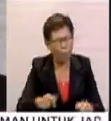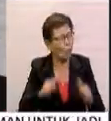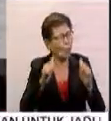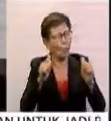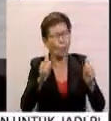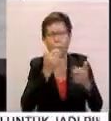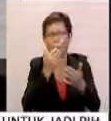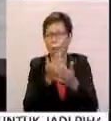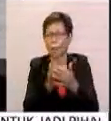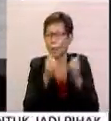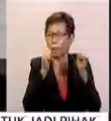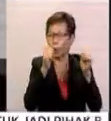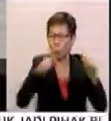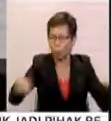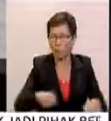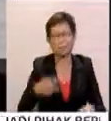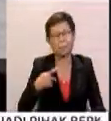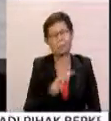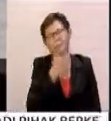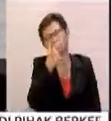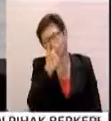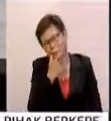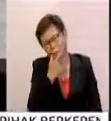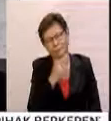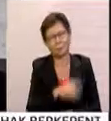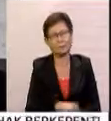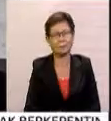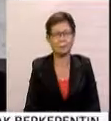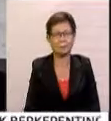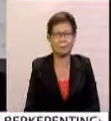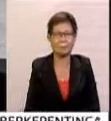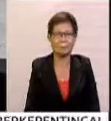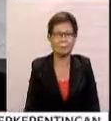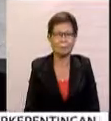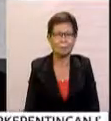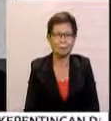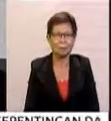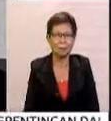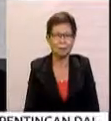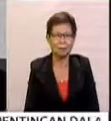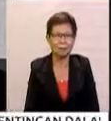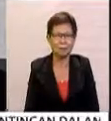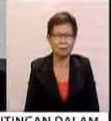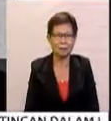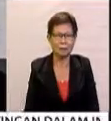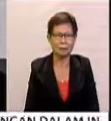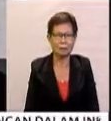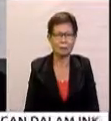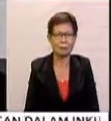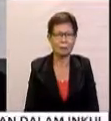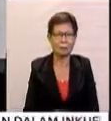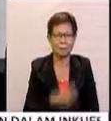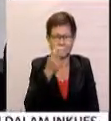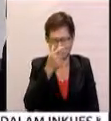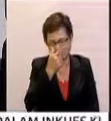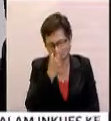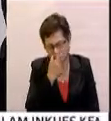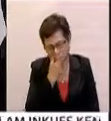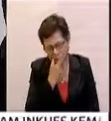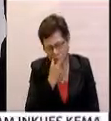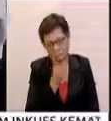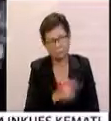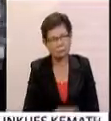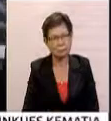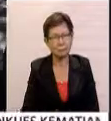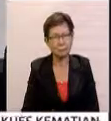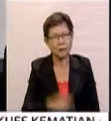masak. Memang kami orang semua memang sedih dah dia pergi. Dia tahu. Acik dah cakap banyak. Itu sedih.